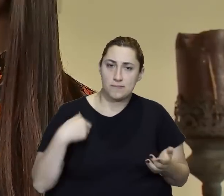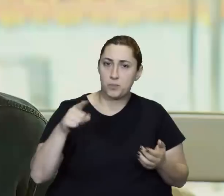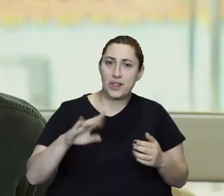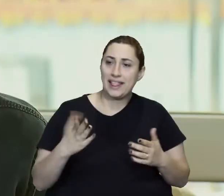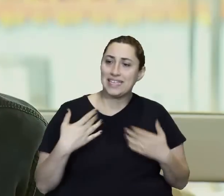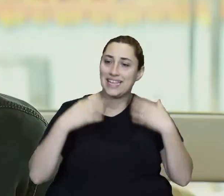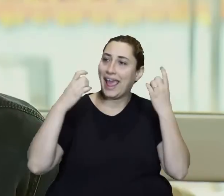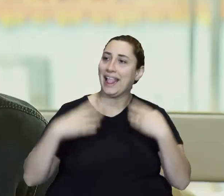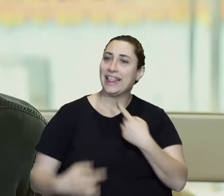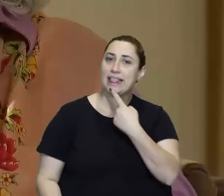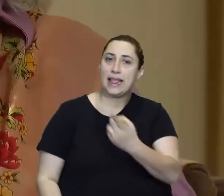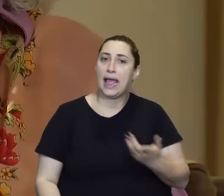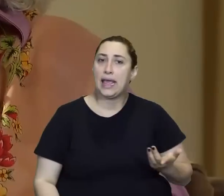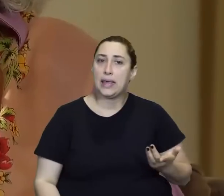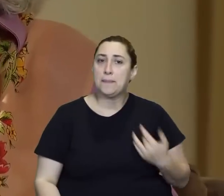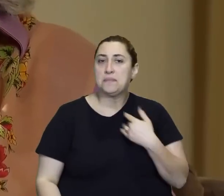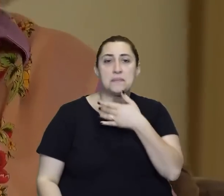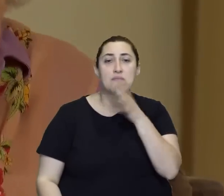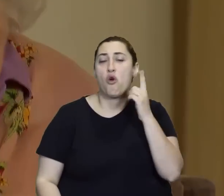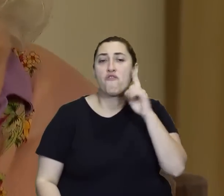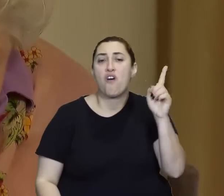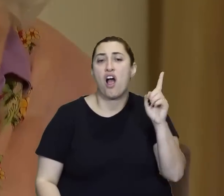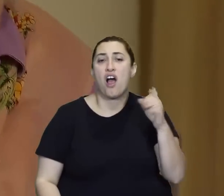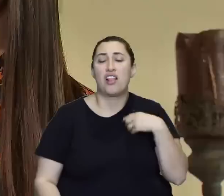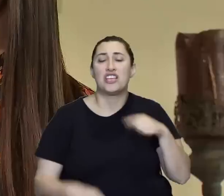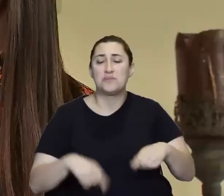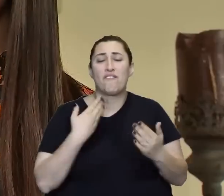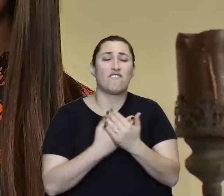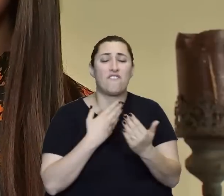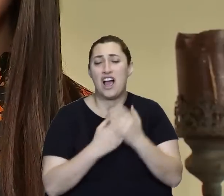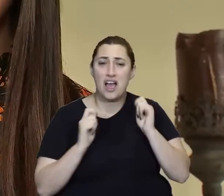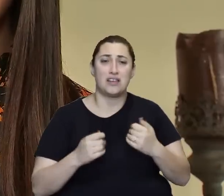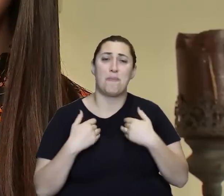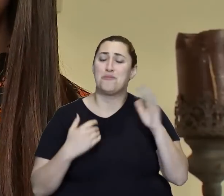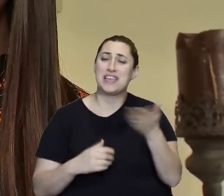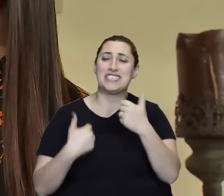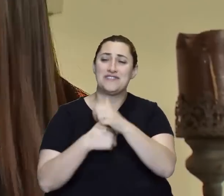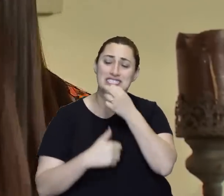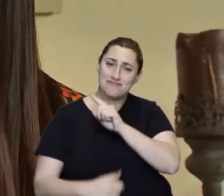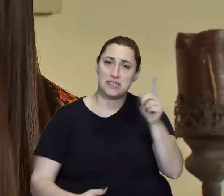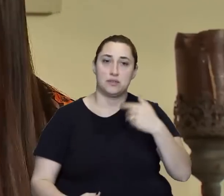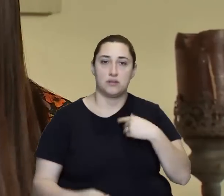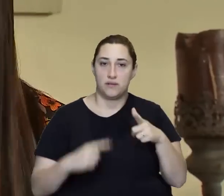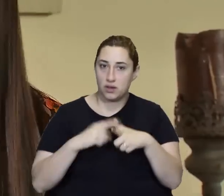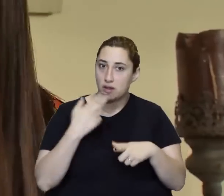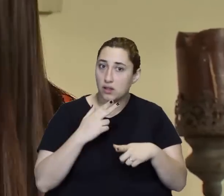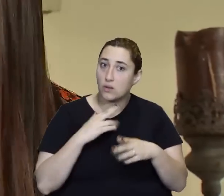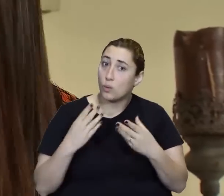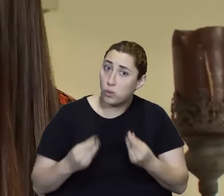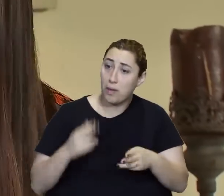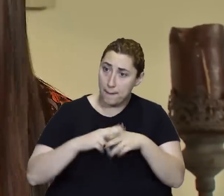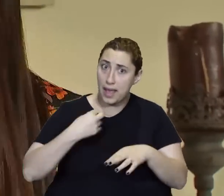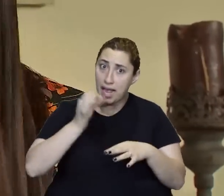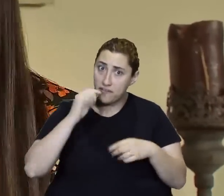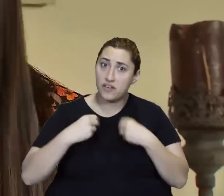bunu nasıl gelin olarak aldım? Bilmiyorum vallahi, dizlerime vuruyorum, dizlerime onu aldım diye. Fikriye teyze olur mu?